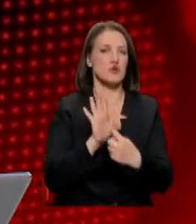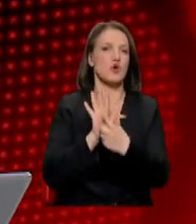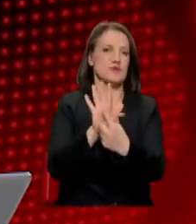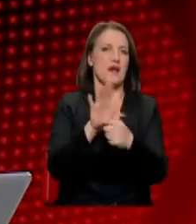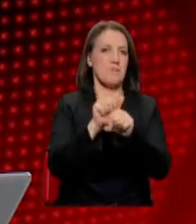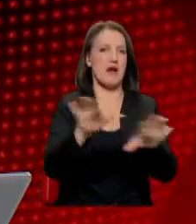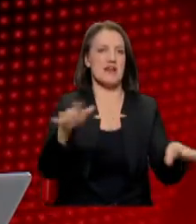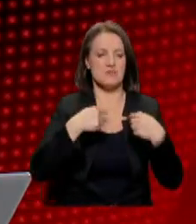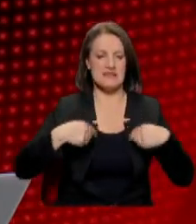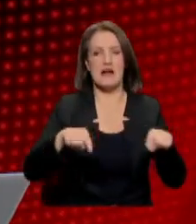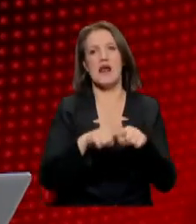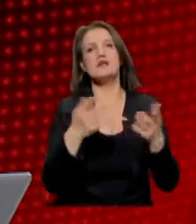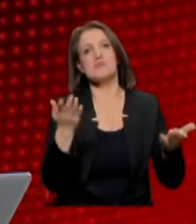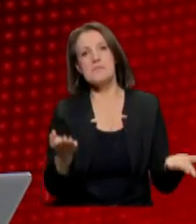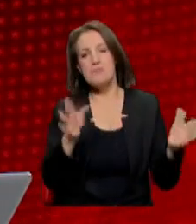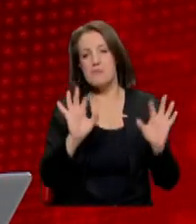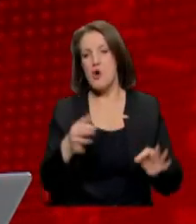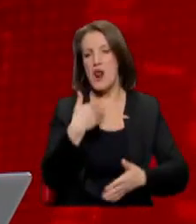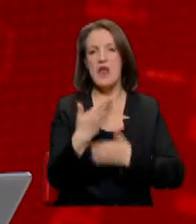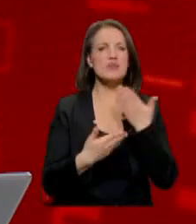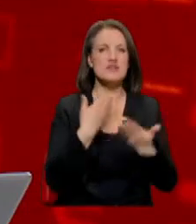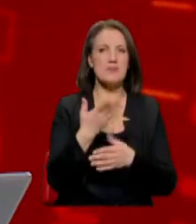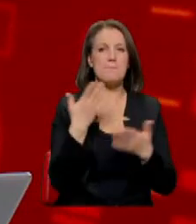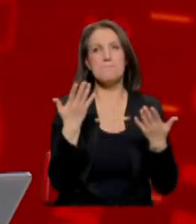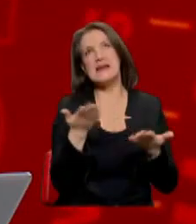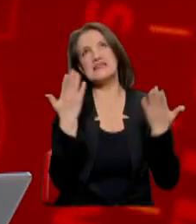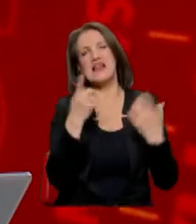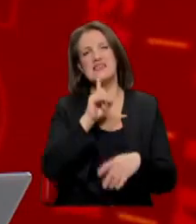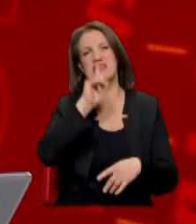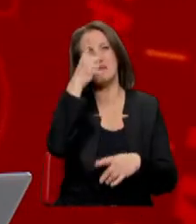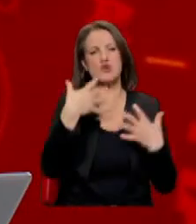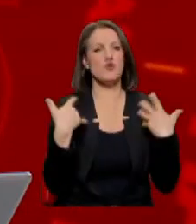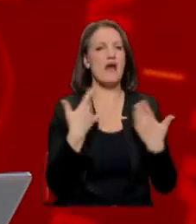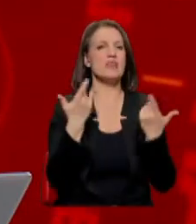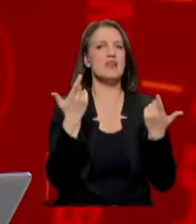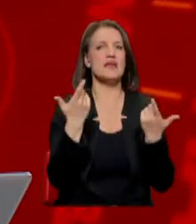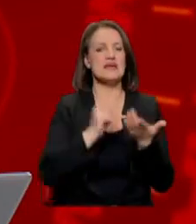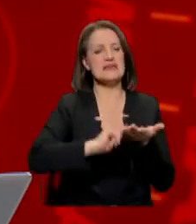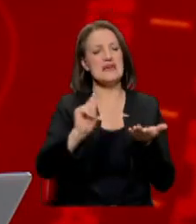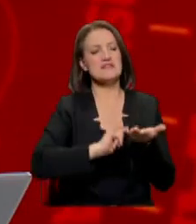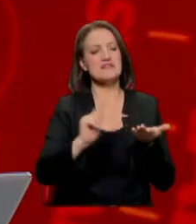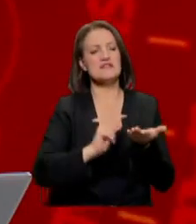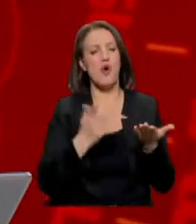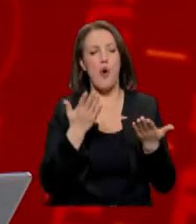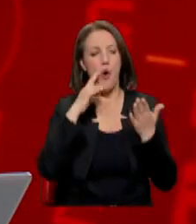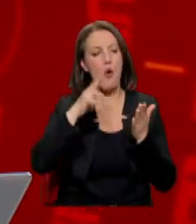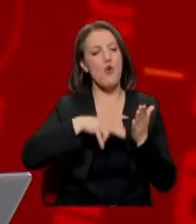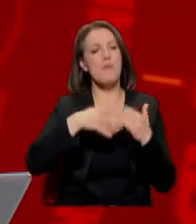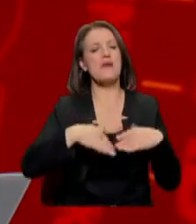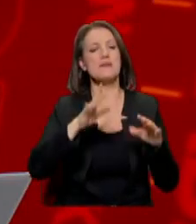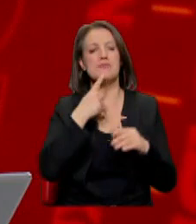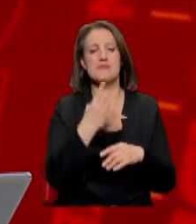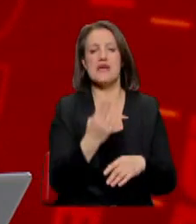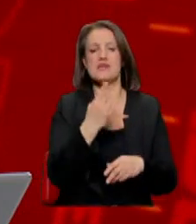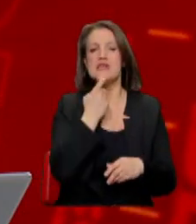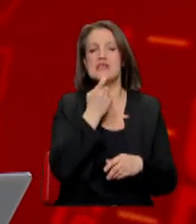gösterdi, paylaştı bizlerle. Zaten böyle ifadelerin mesela tek bir güvenlik makalesi okumadım deyip tam 7 yıl